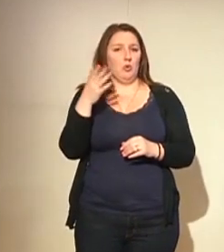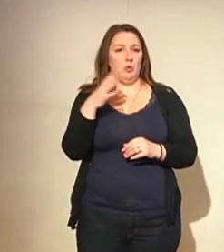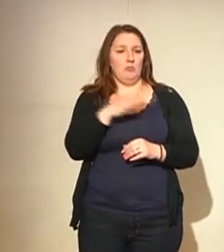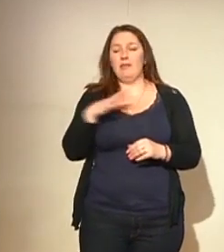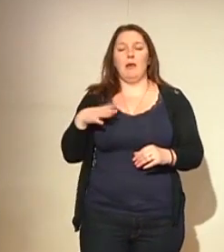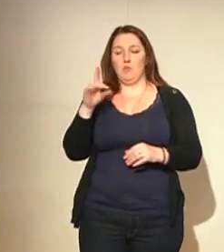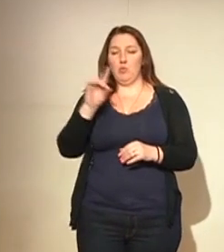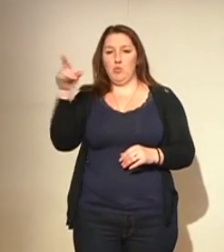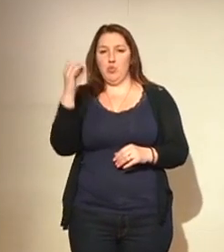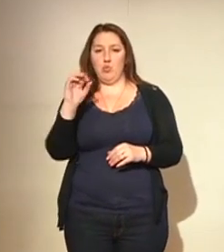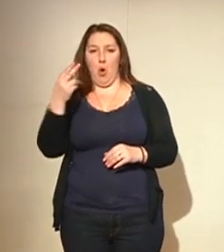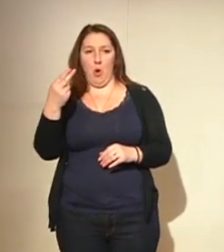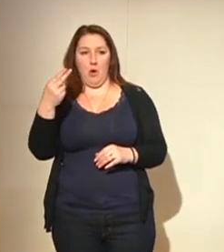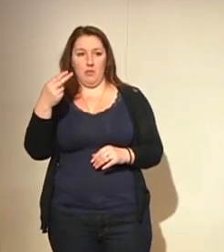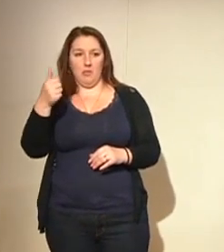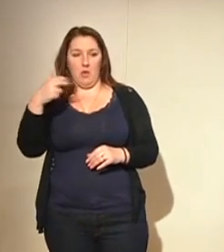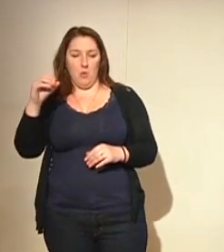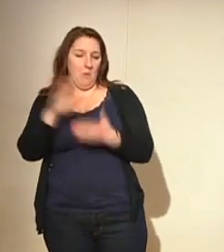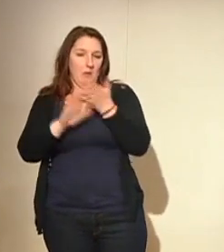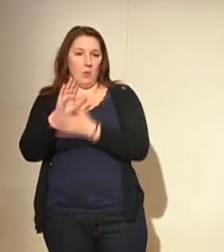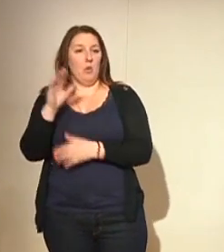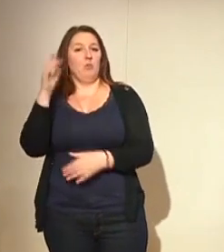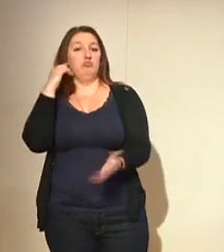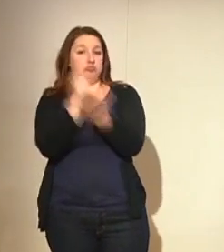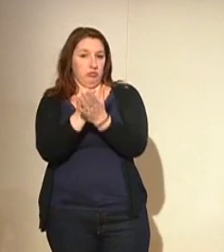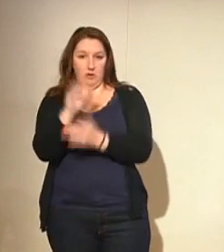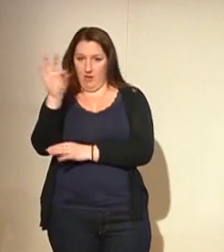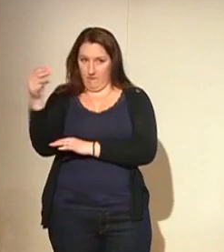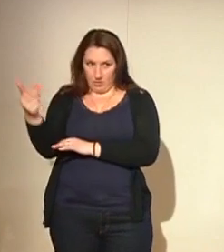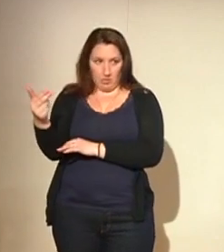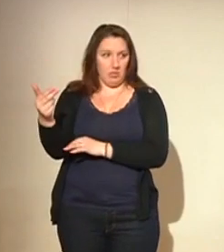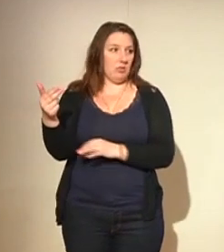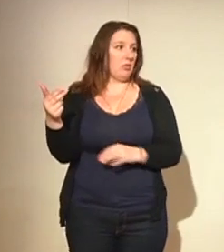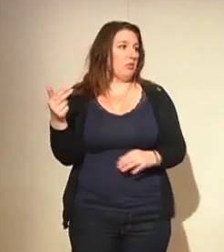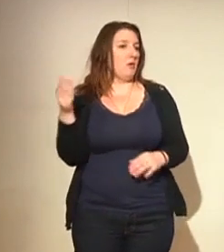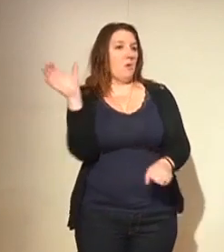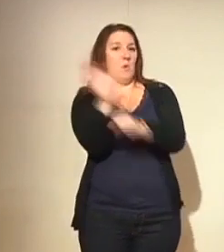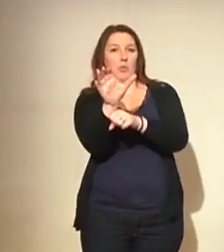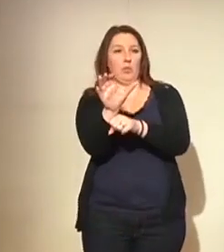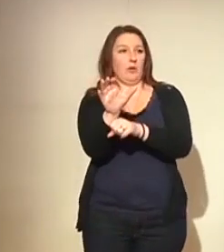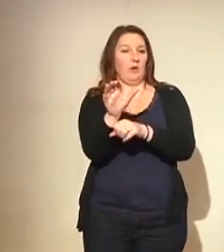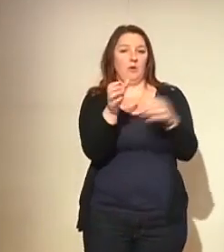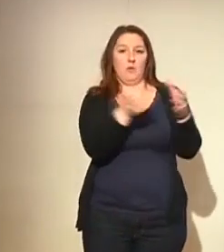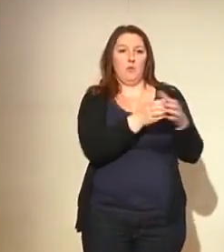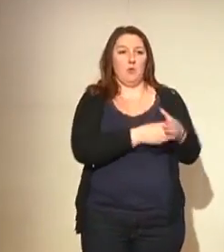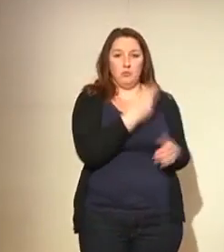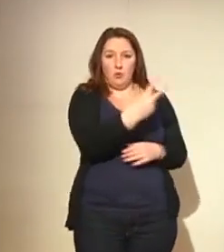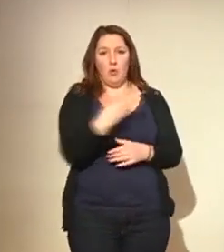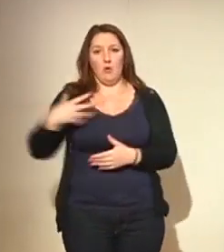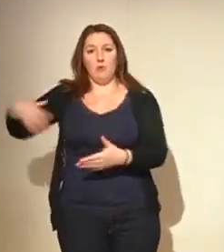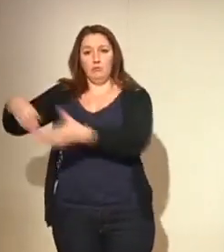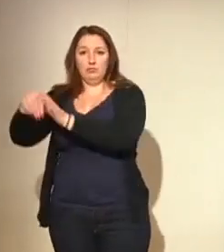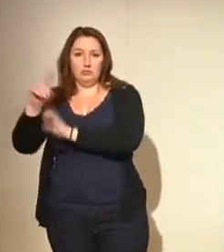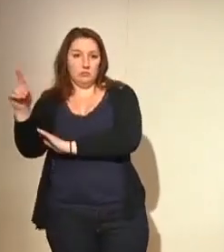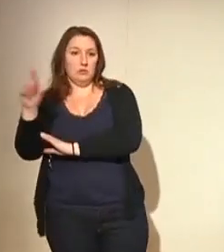Donan pardon qui est pour Fond national qui est contre de groupe ne prend pas part au